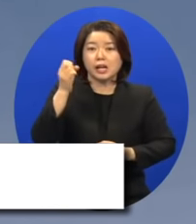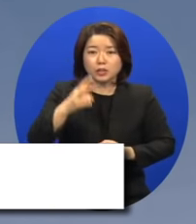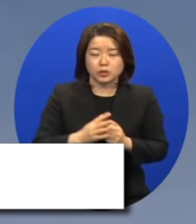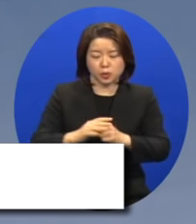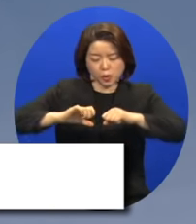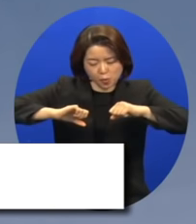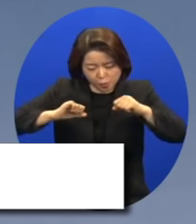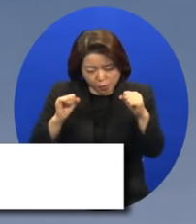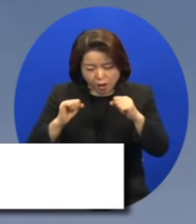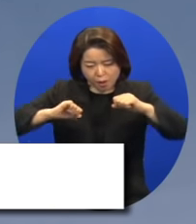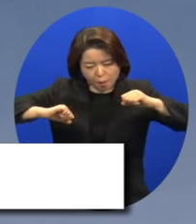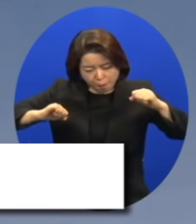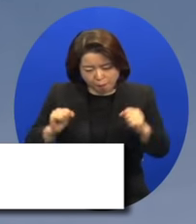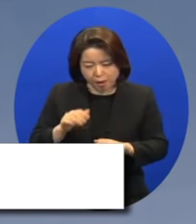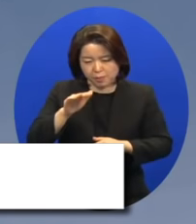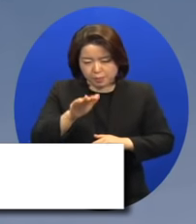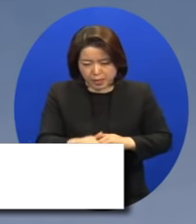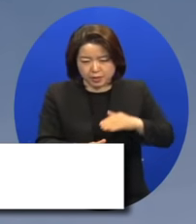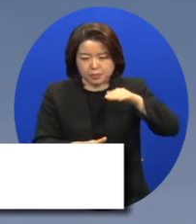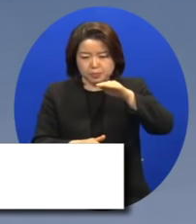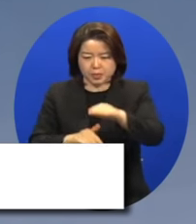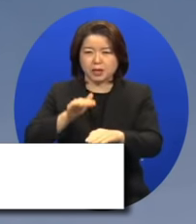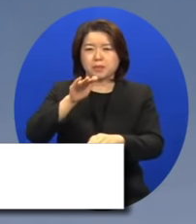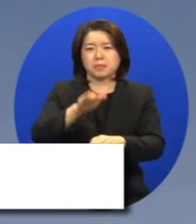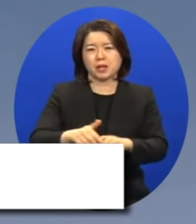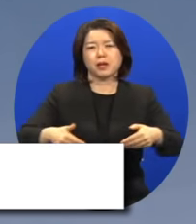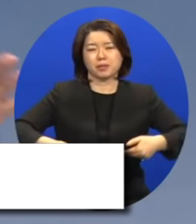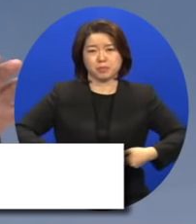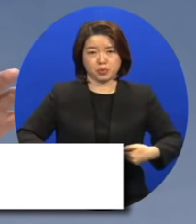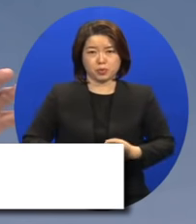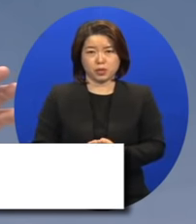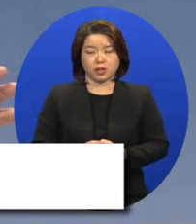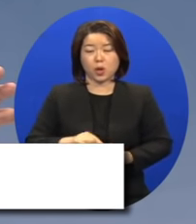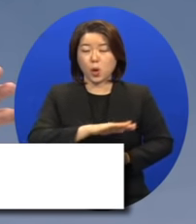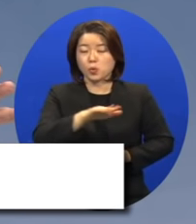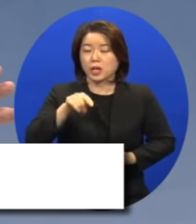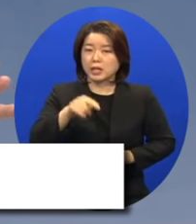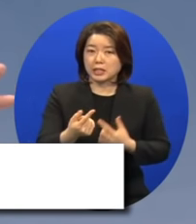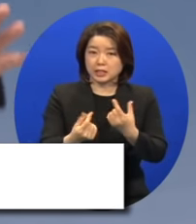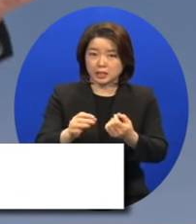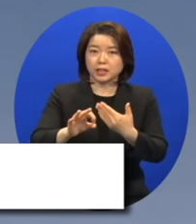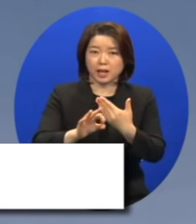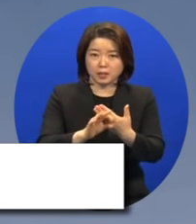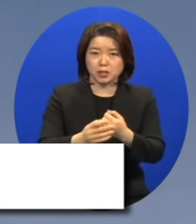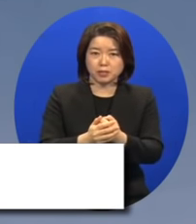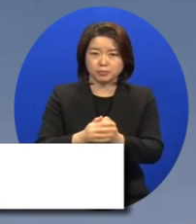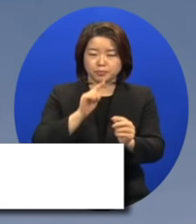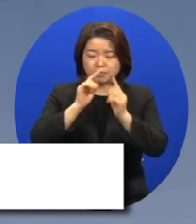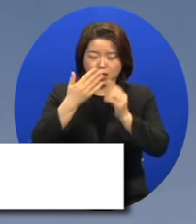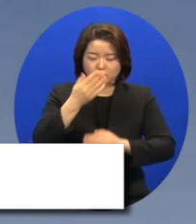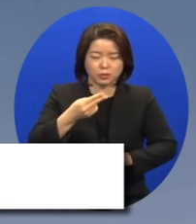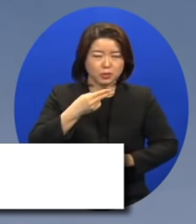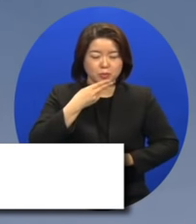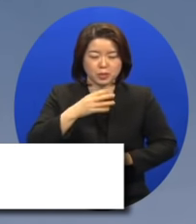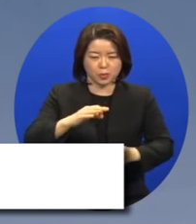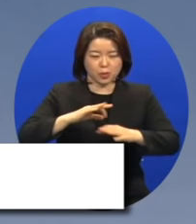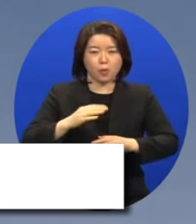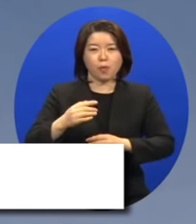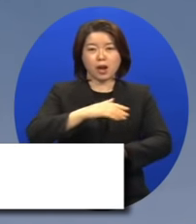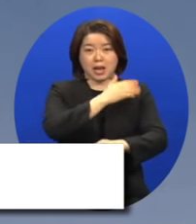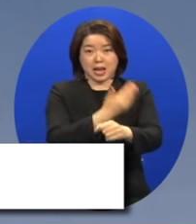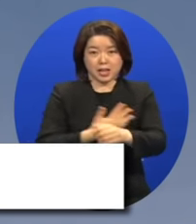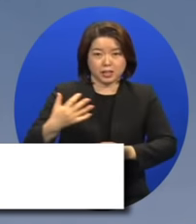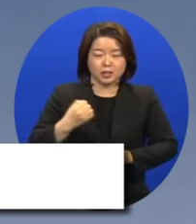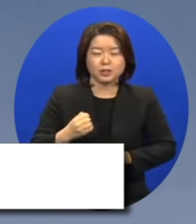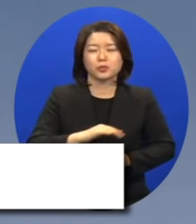우리는 순종의발걸음을내딛어야합니다.우리가그렇게할때,그분은형언 할수없이놀라운능력으로